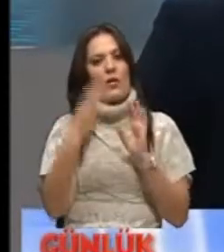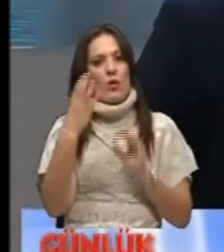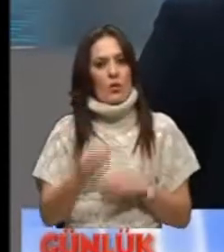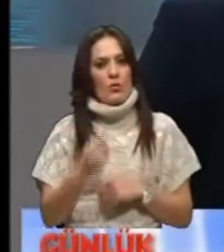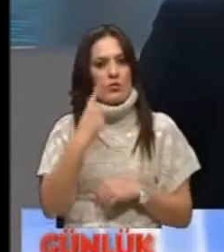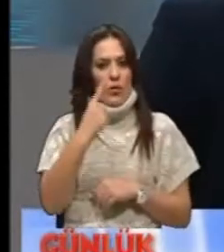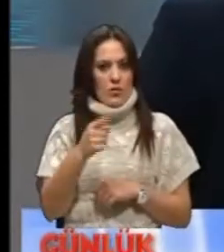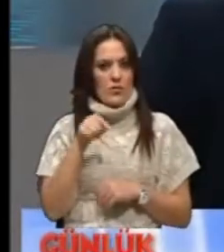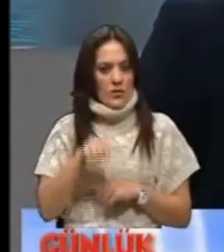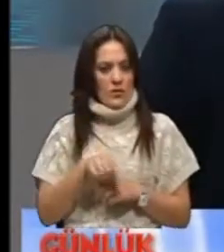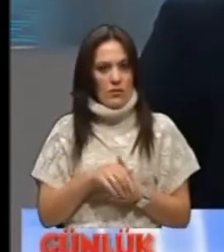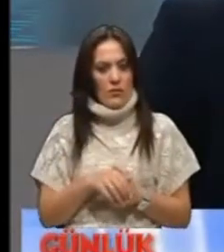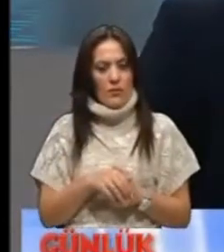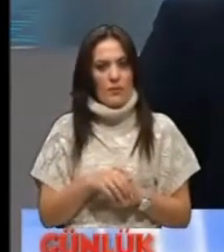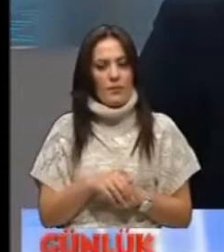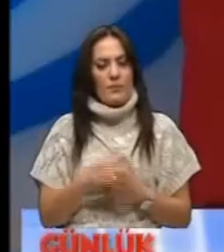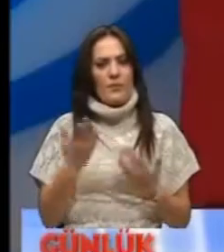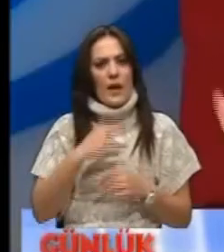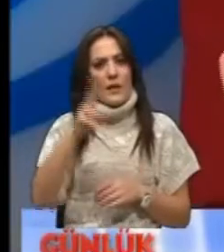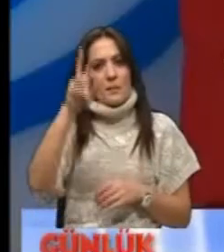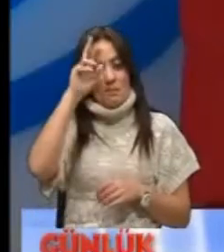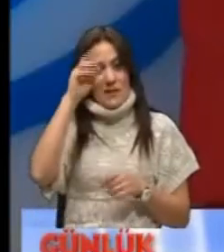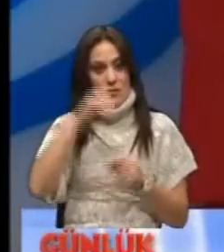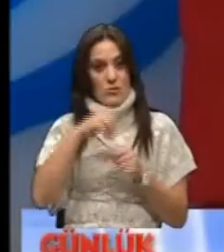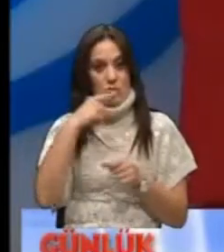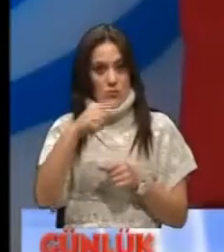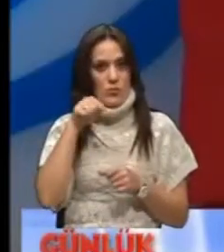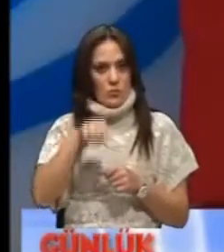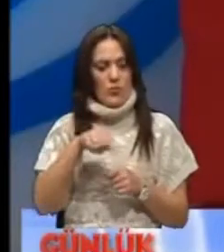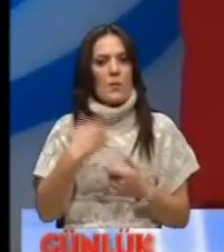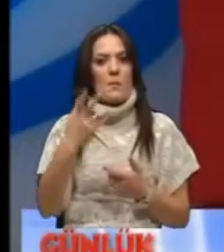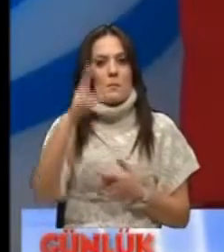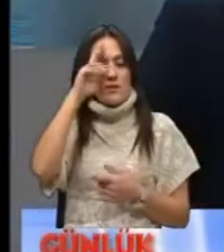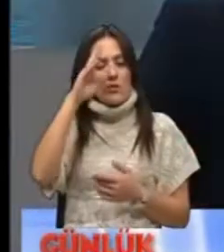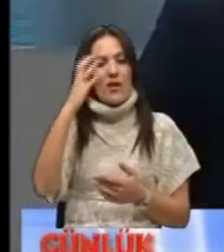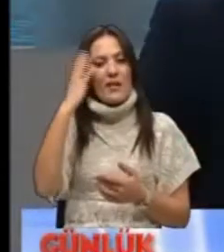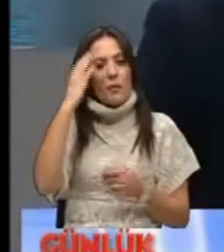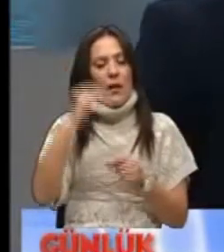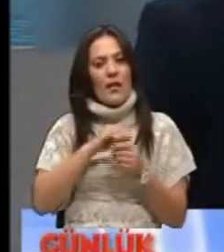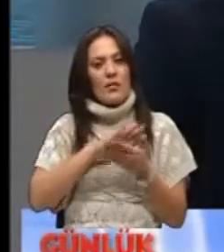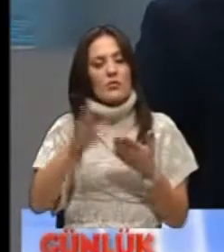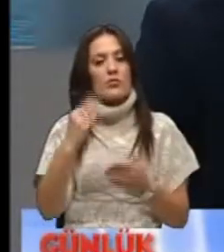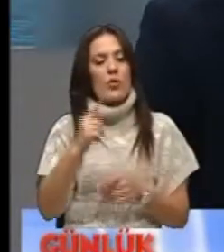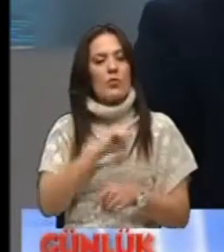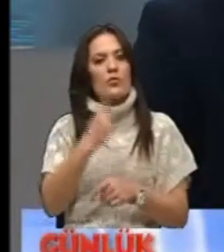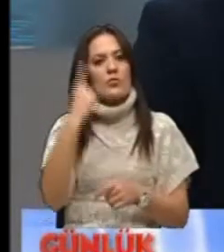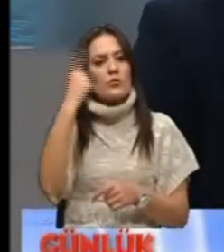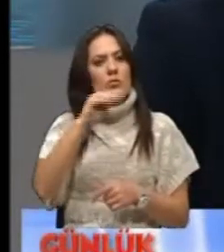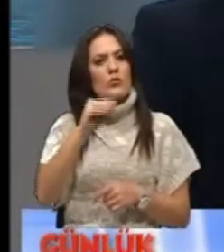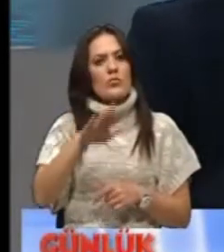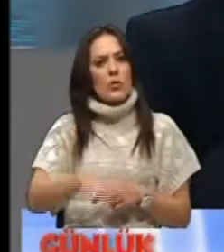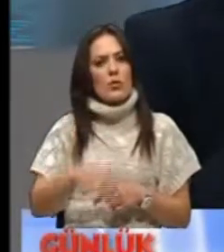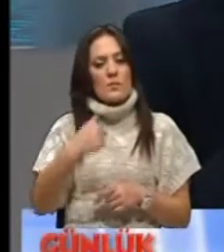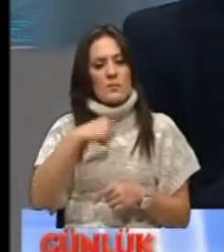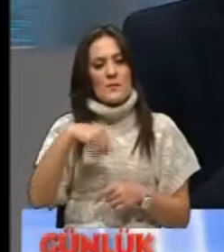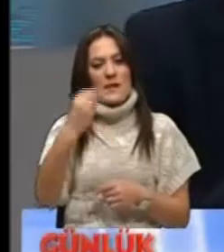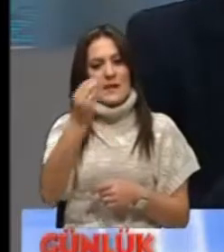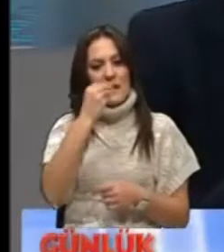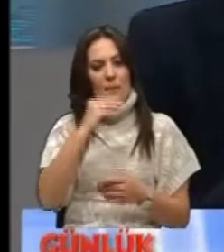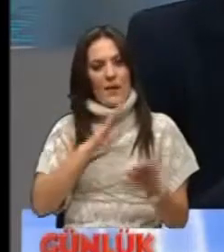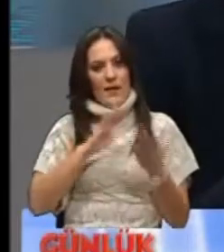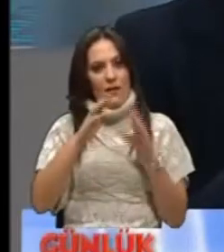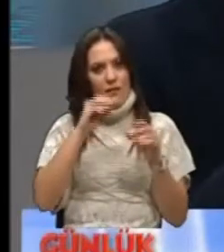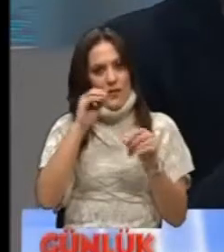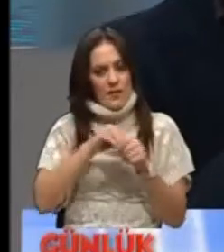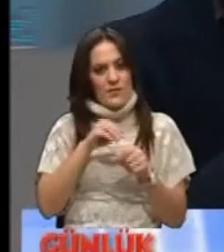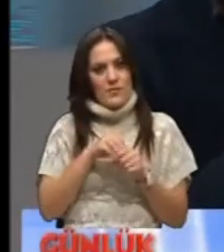olduğunu göstermekte. Yani psikolojik diyoruz biz bu duruma. Psikolojik temeli çok güçlü. Çünkü çocukken bizim yeme